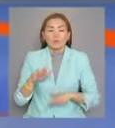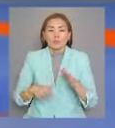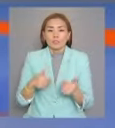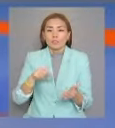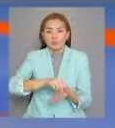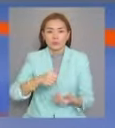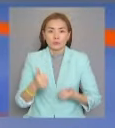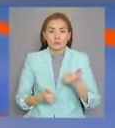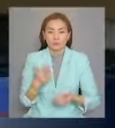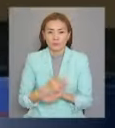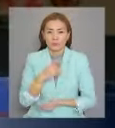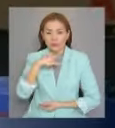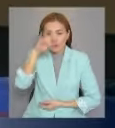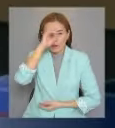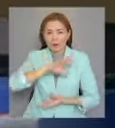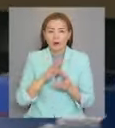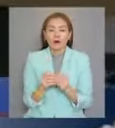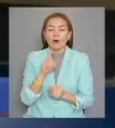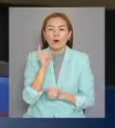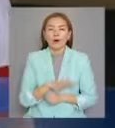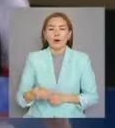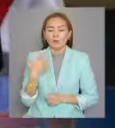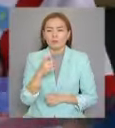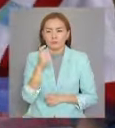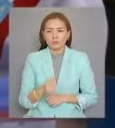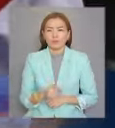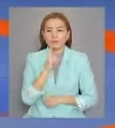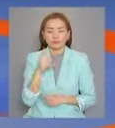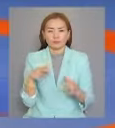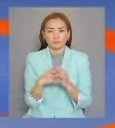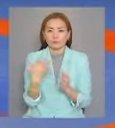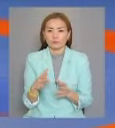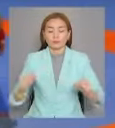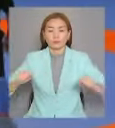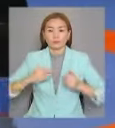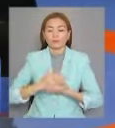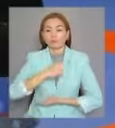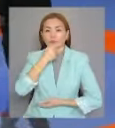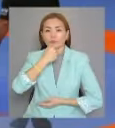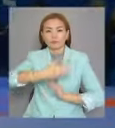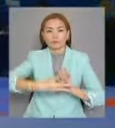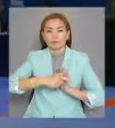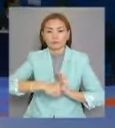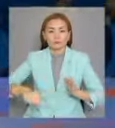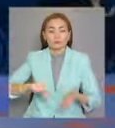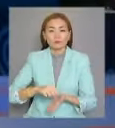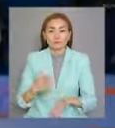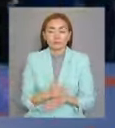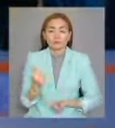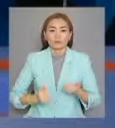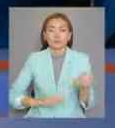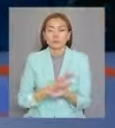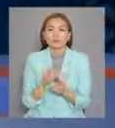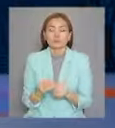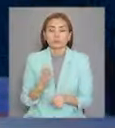дәрежесінде белдескен. Қазақстан бойынша жасөспірімдерден 5 адам, жастардан 5 спортшы, ересектерден 8 адам қатысқан. Сайыс